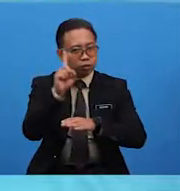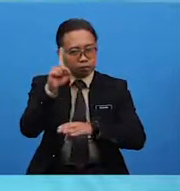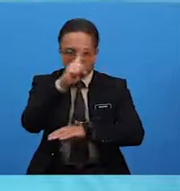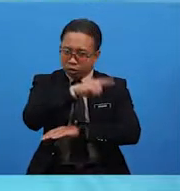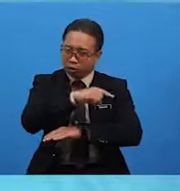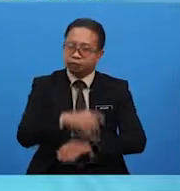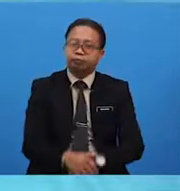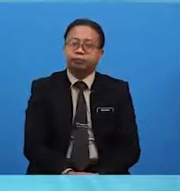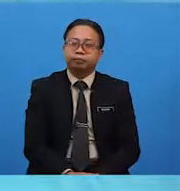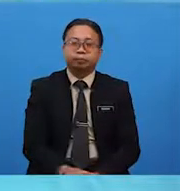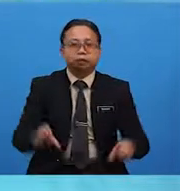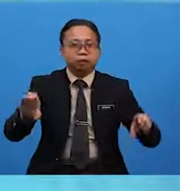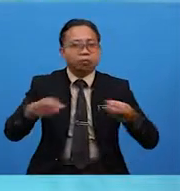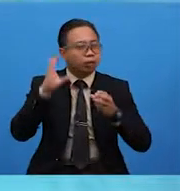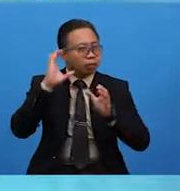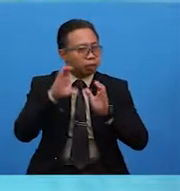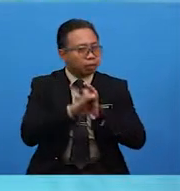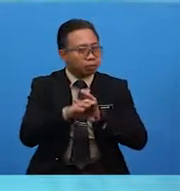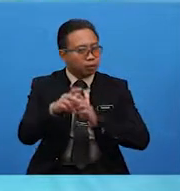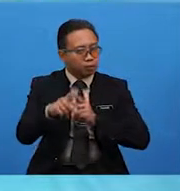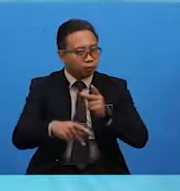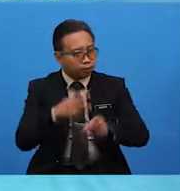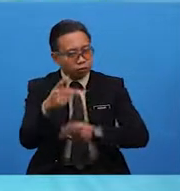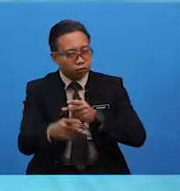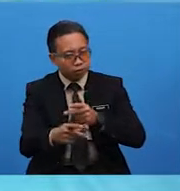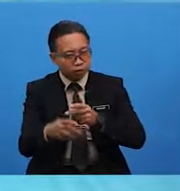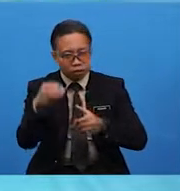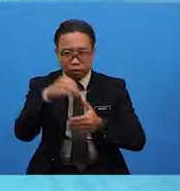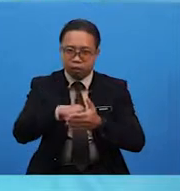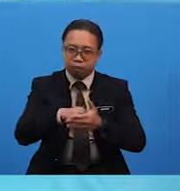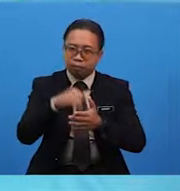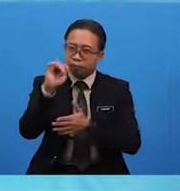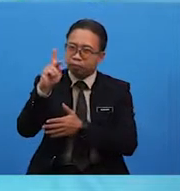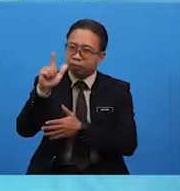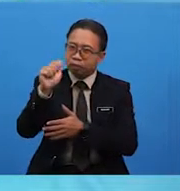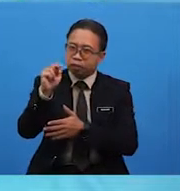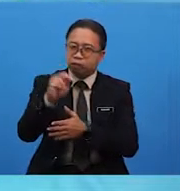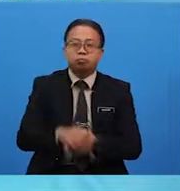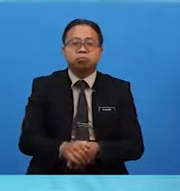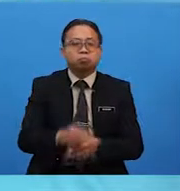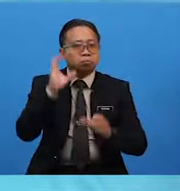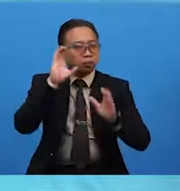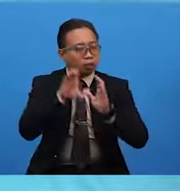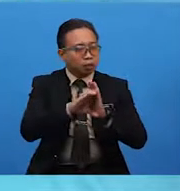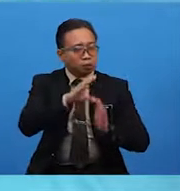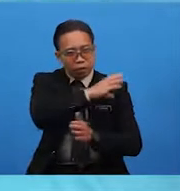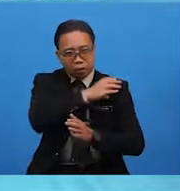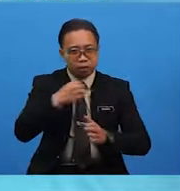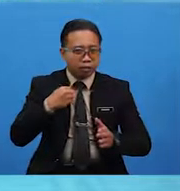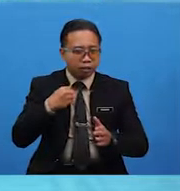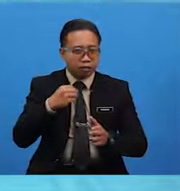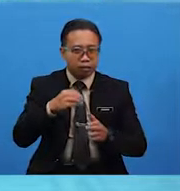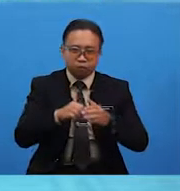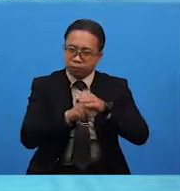dan Ia membuat gambar-gambar dengan proses mekanik dalam pengiklanan misalnya fotografi dan juga cetakan